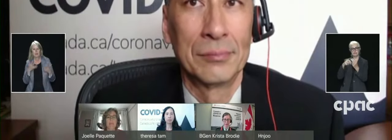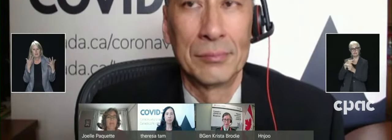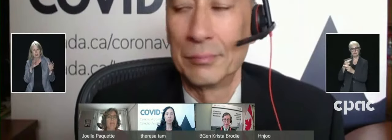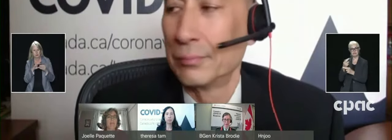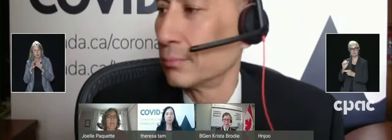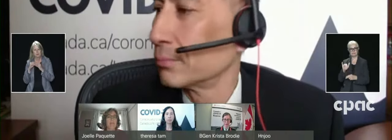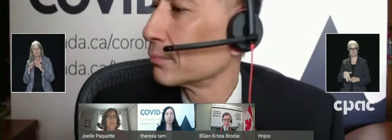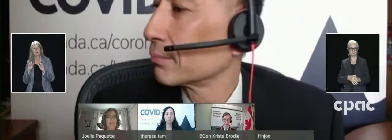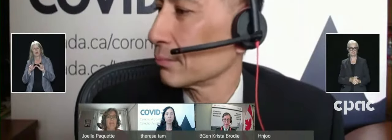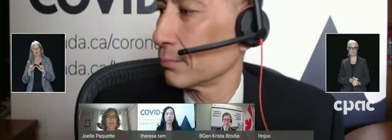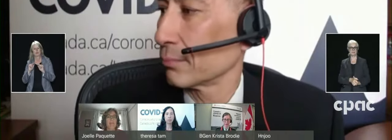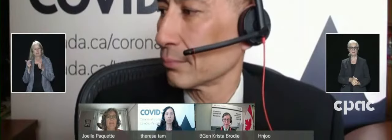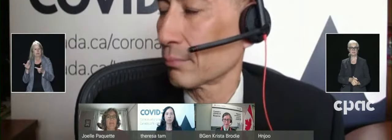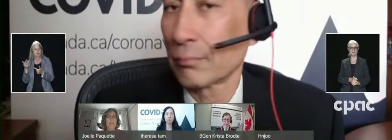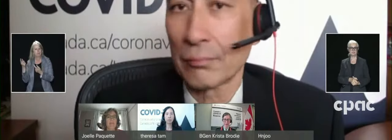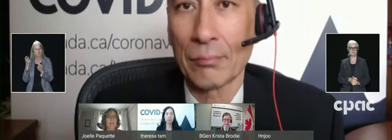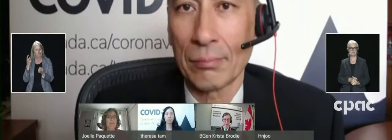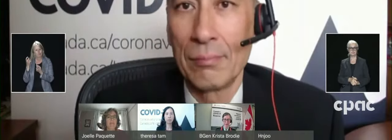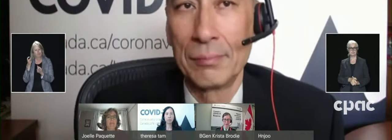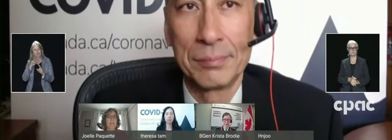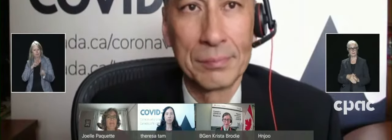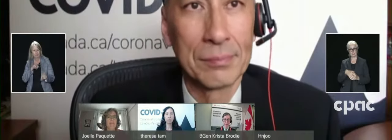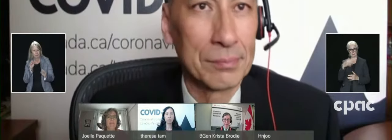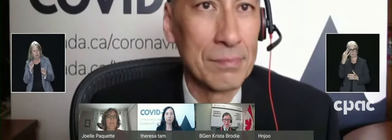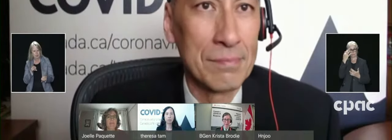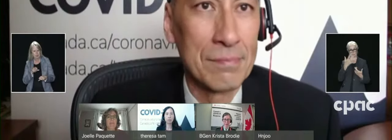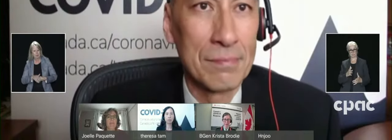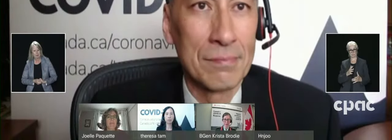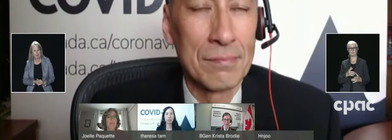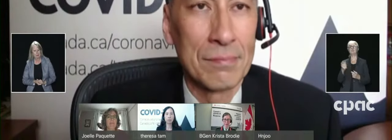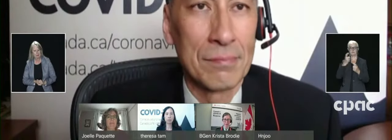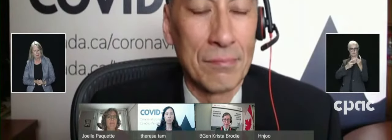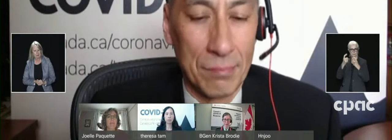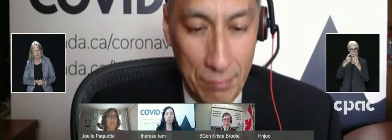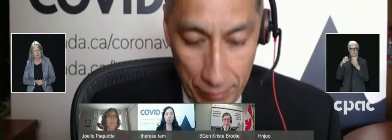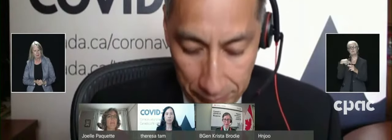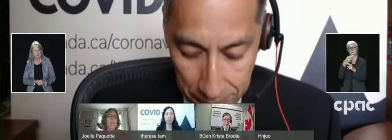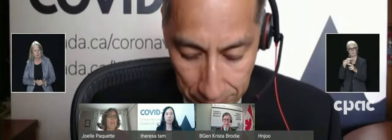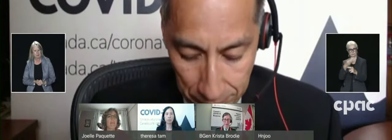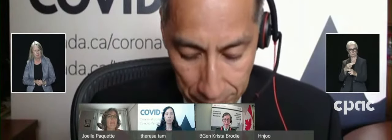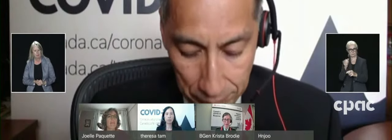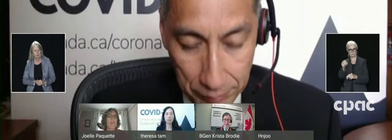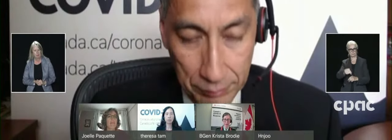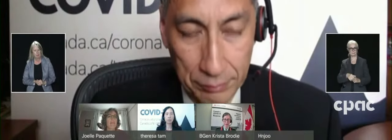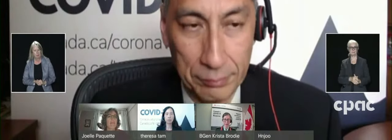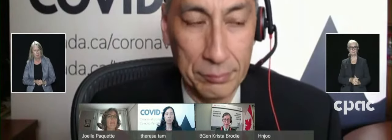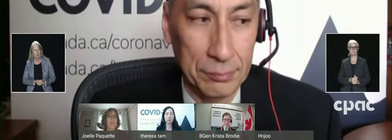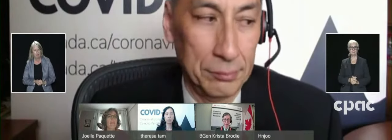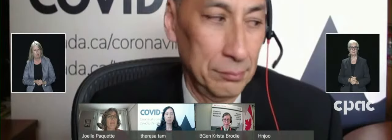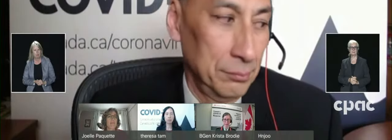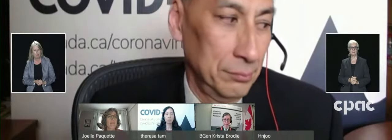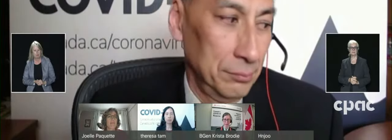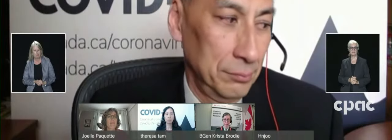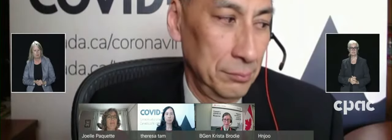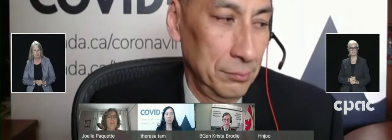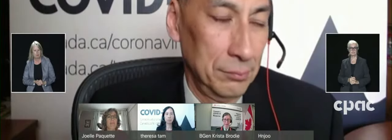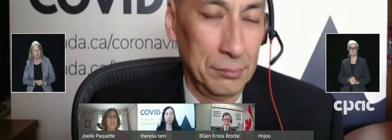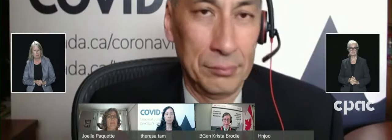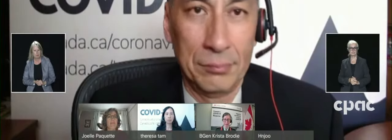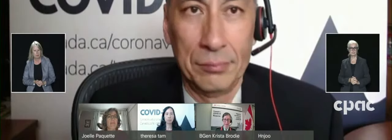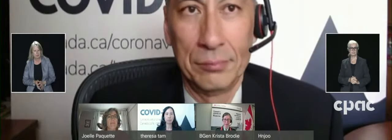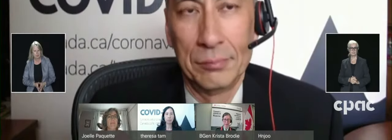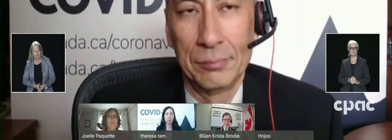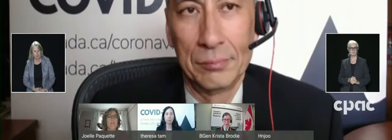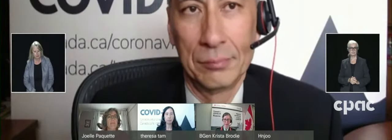the media. Suite à la présentation, nous répondrons à vos questions. If you wish to ask a question, please press star 1 on your